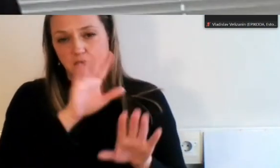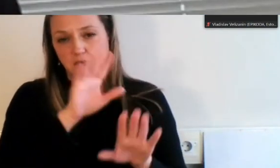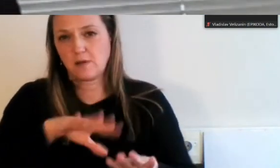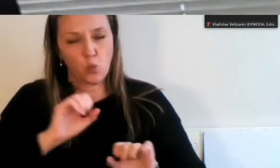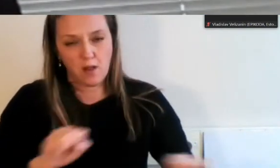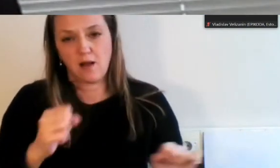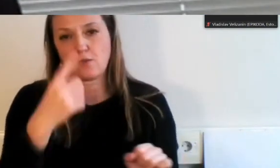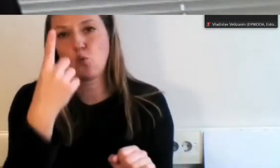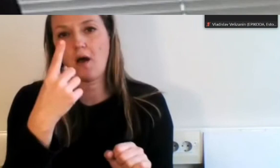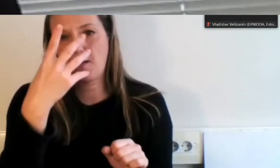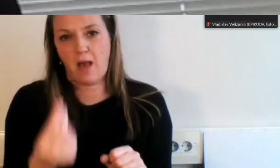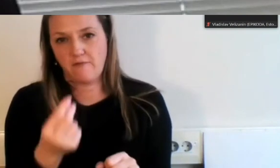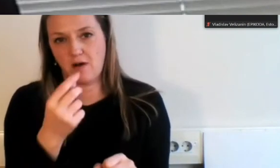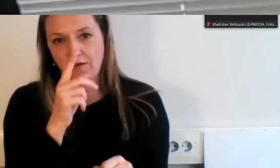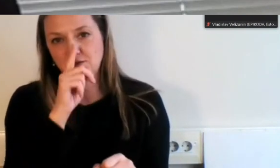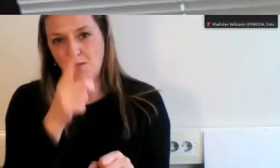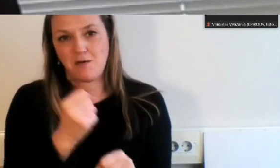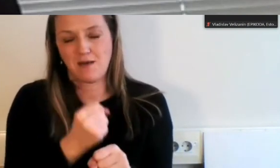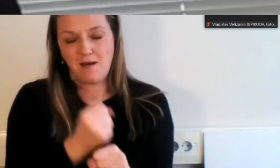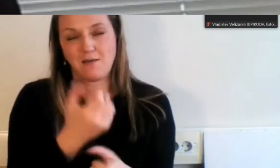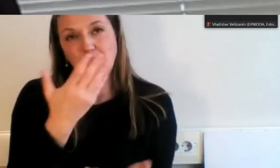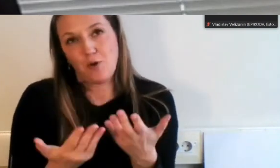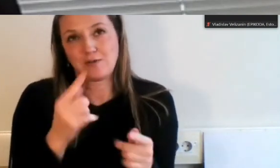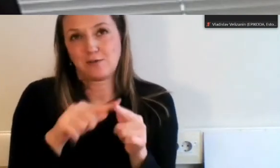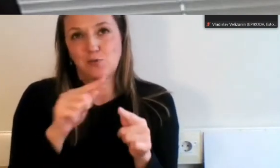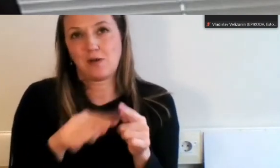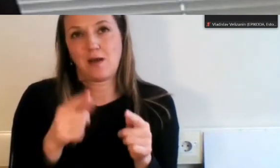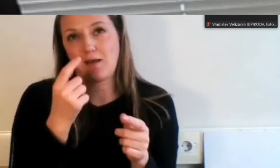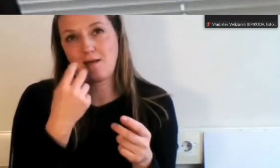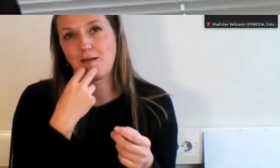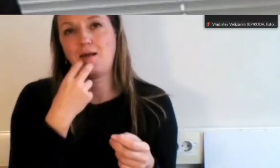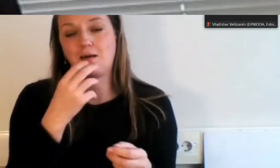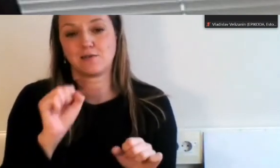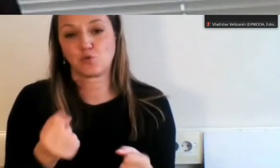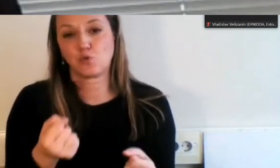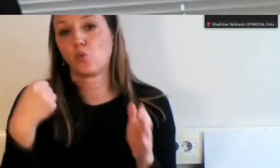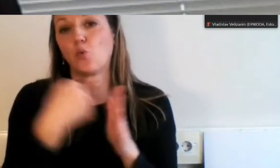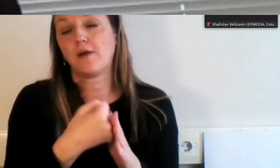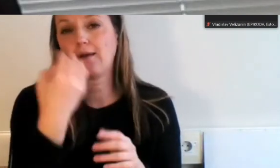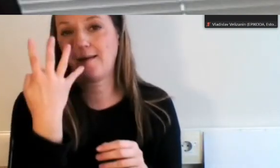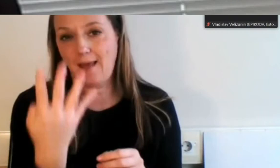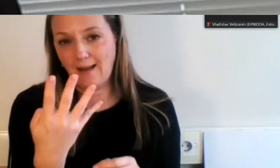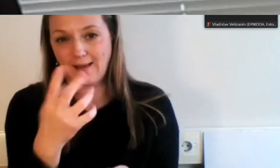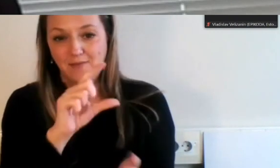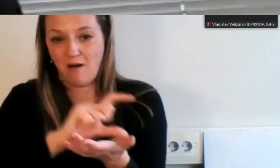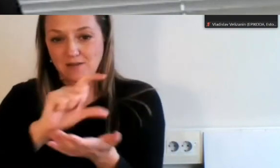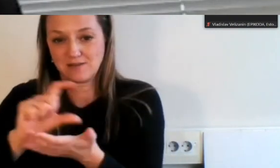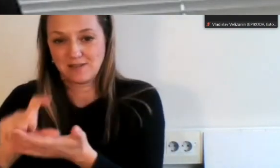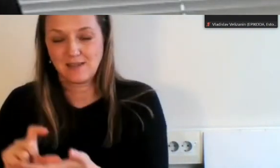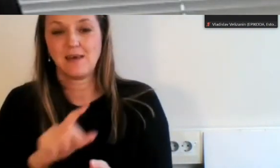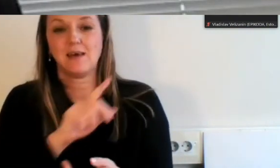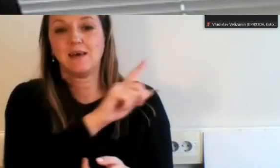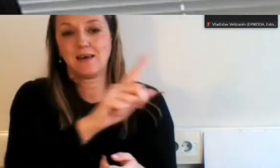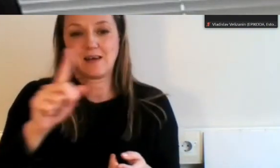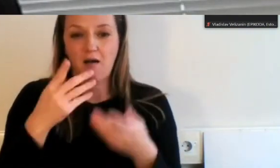küll, sest et see kiirtest, mida lapsed teevad, see leiab üles ainult selle hetke, kui